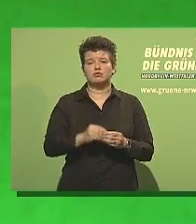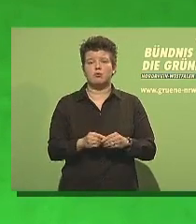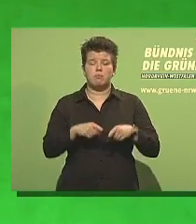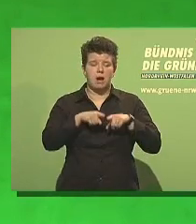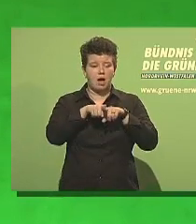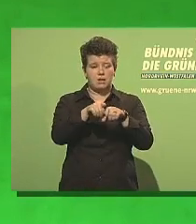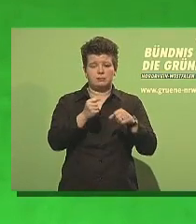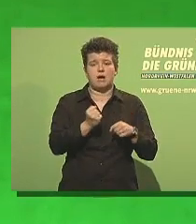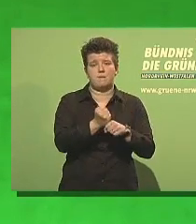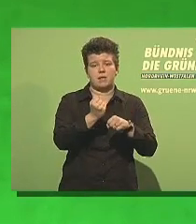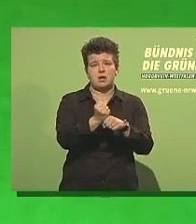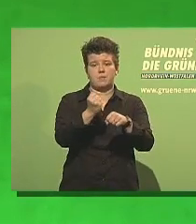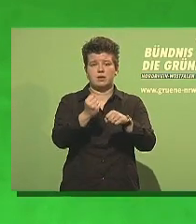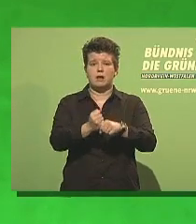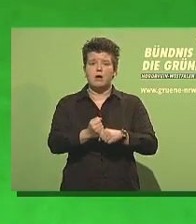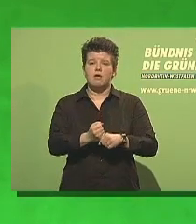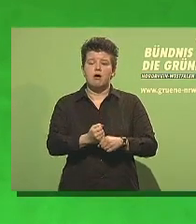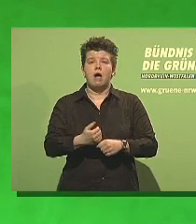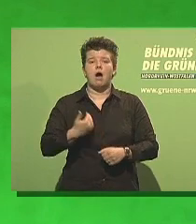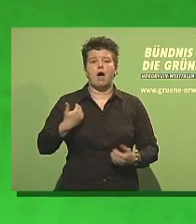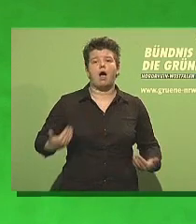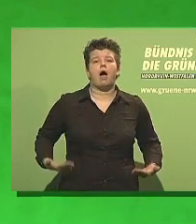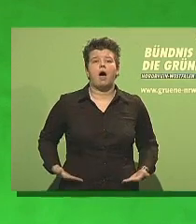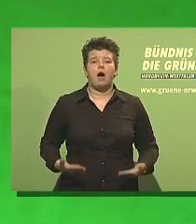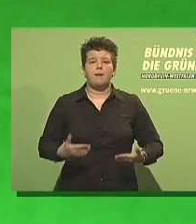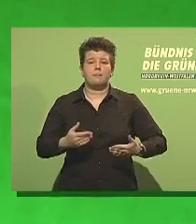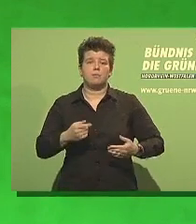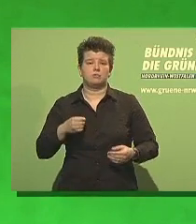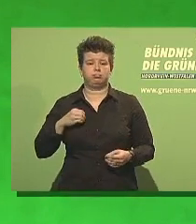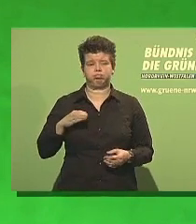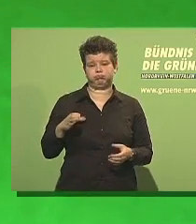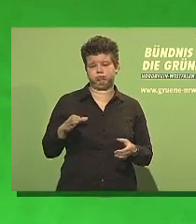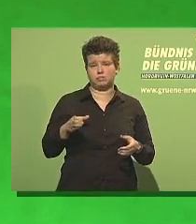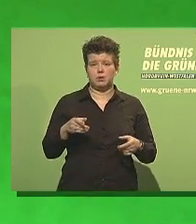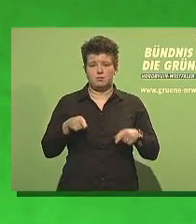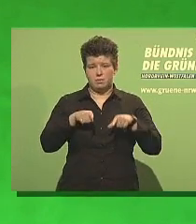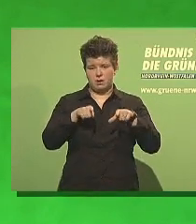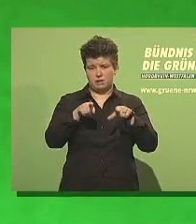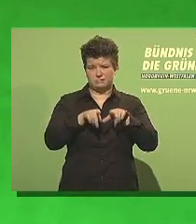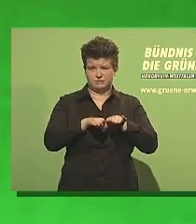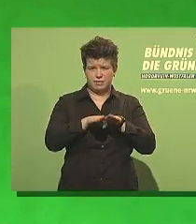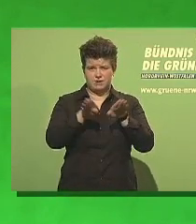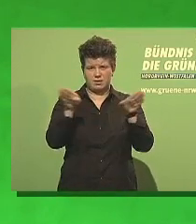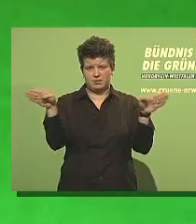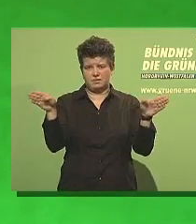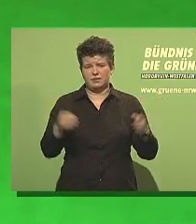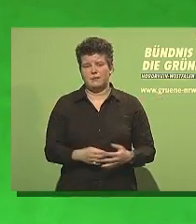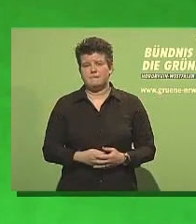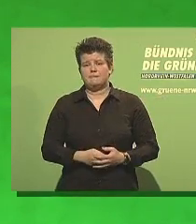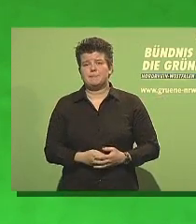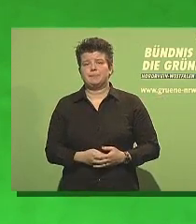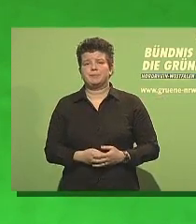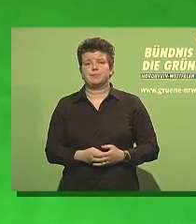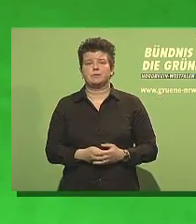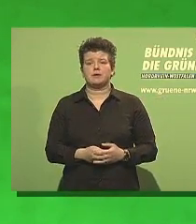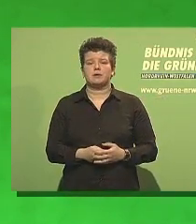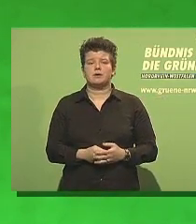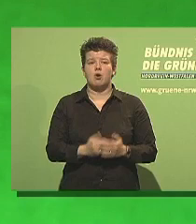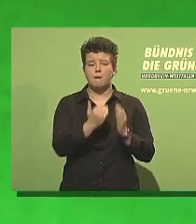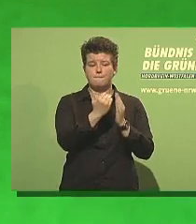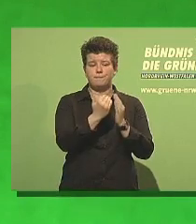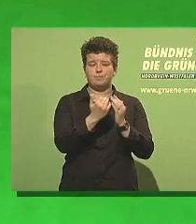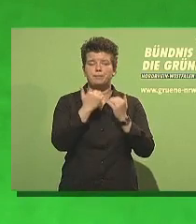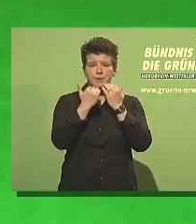Reich geht immer weiter auseinander. Der Armutsbericht musste geschönt werden, weil die Wahrheit dieser Regierung